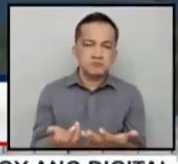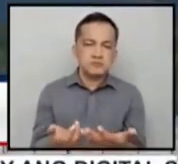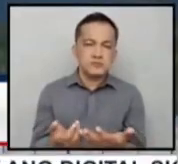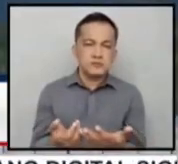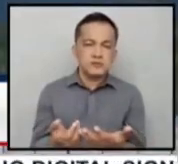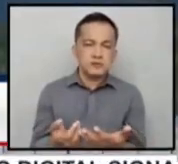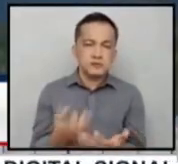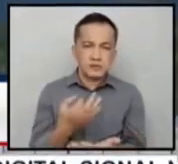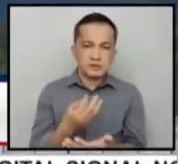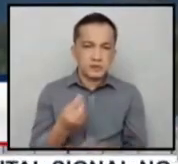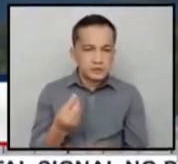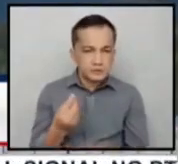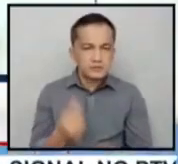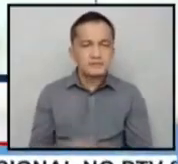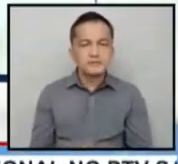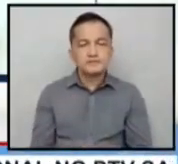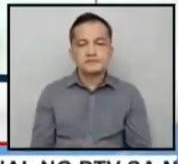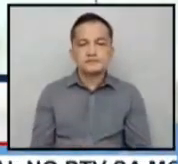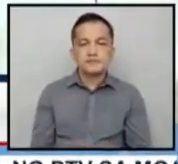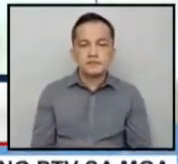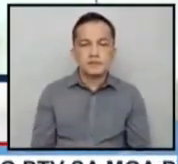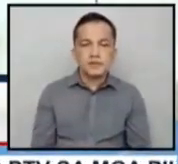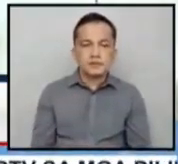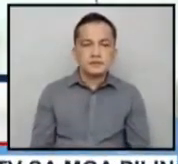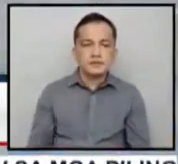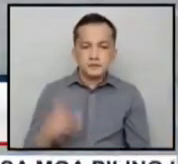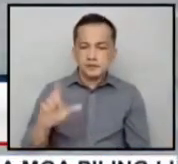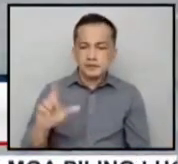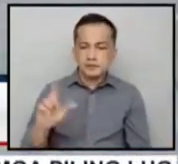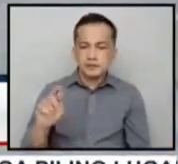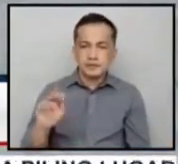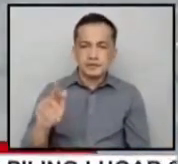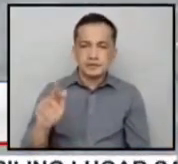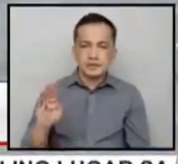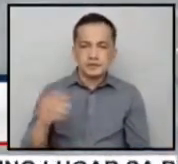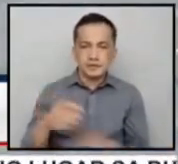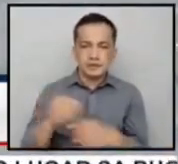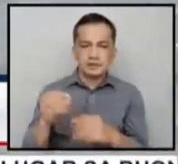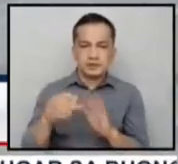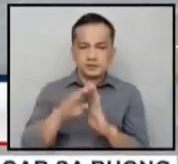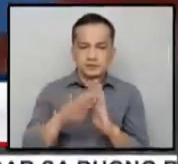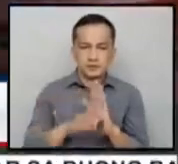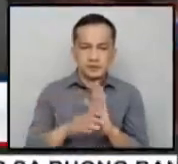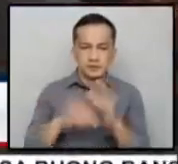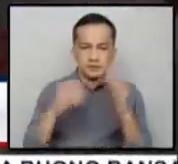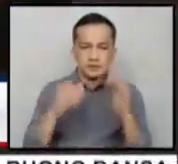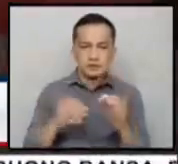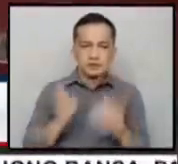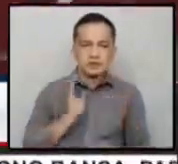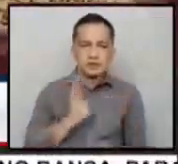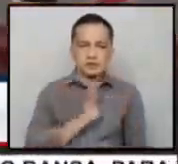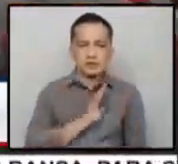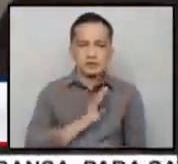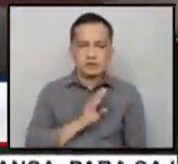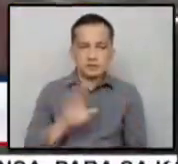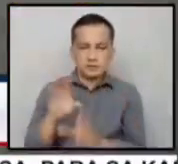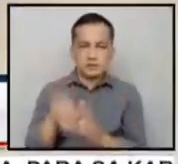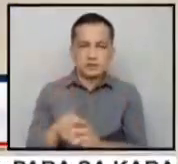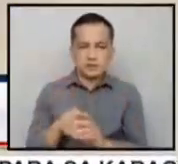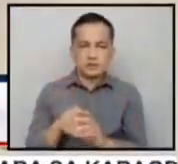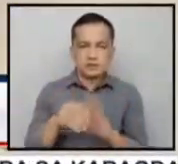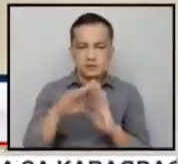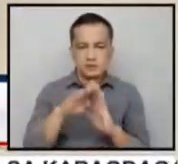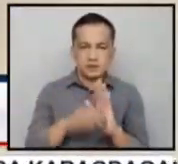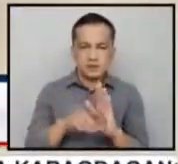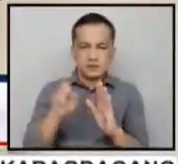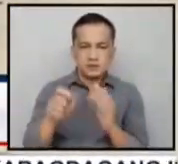pagkakitaan namin. Ayon sa LTFRB, ilalabas ang guidelines o panuntunan sa desisyong ito ng board. Nakapaloob sa guidelines ang mga dapat sundin